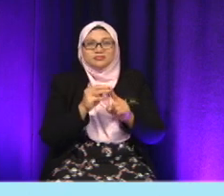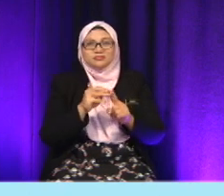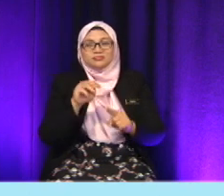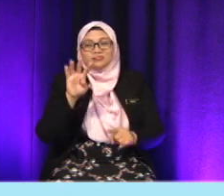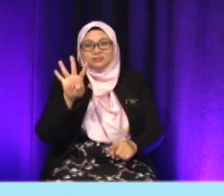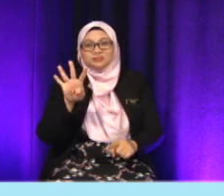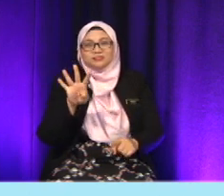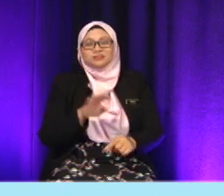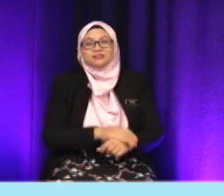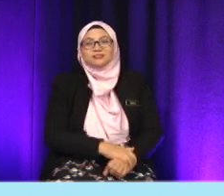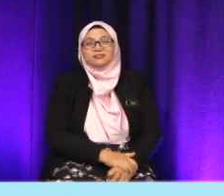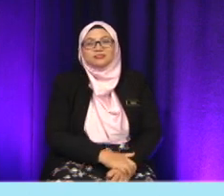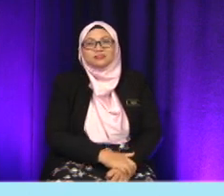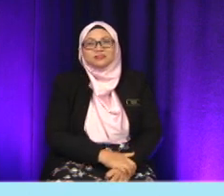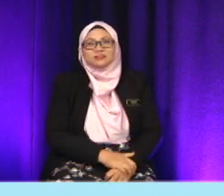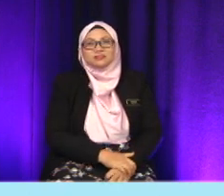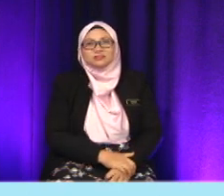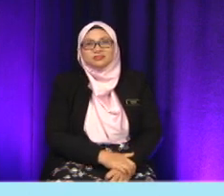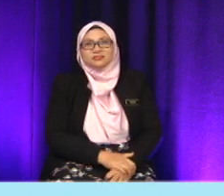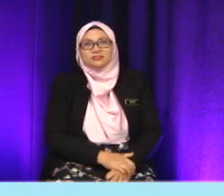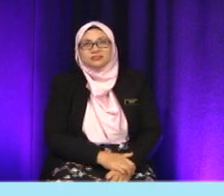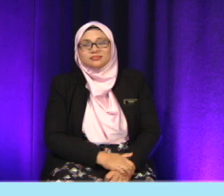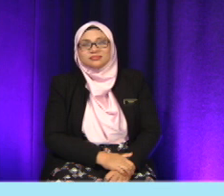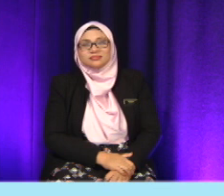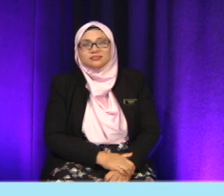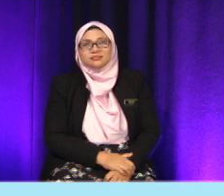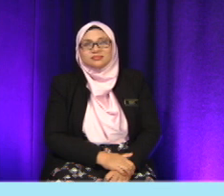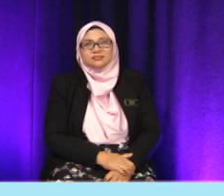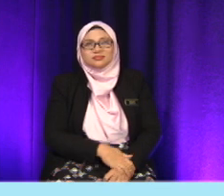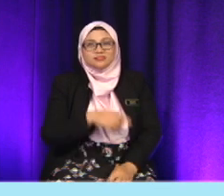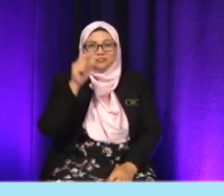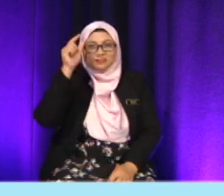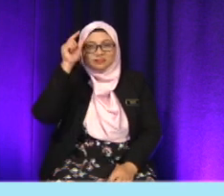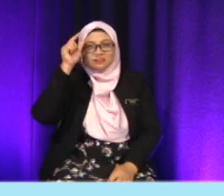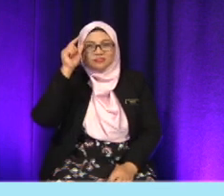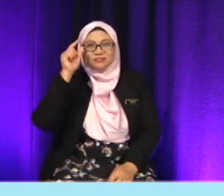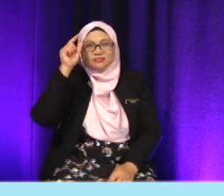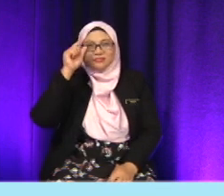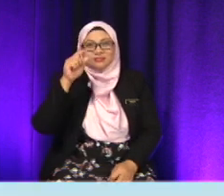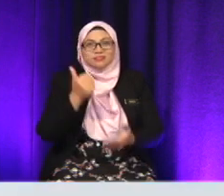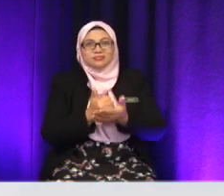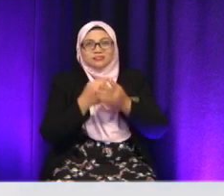apakah dia eee cewek guna Tolong jawab Soalnya ini komik